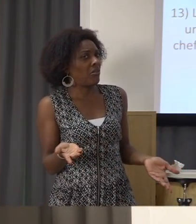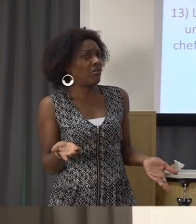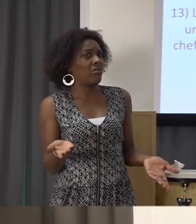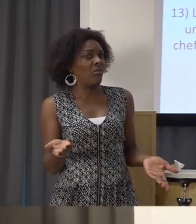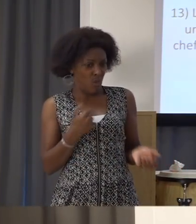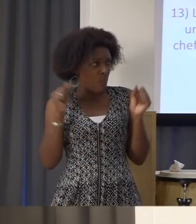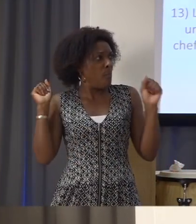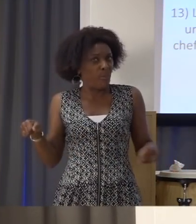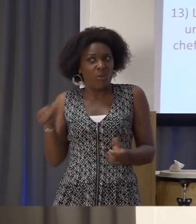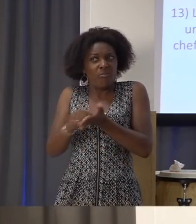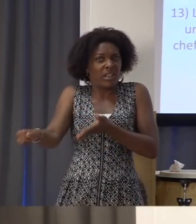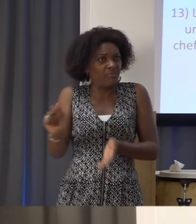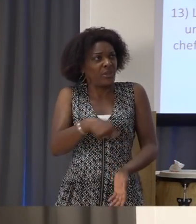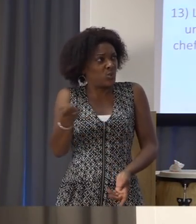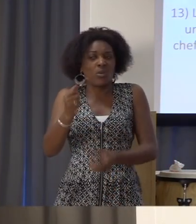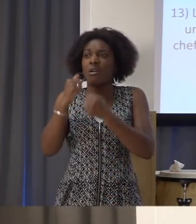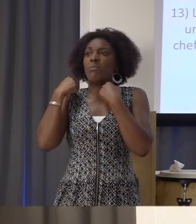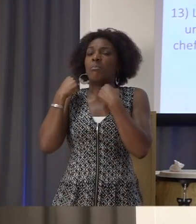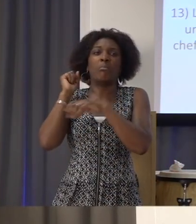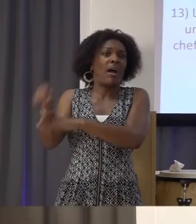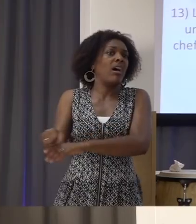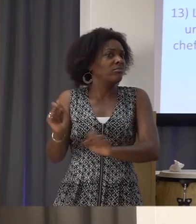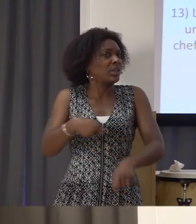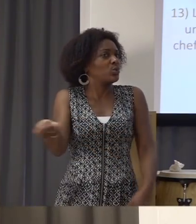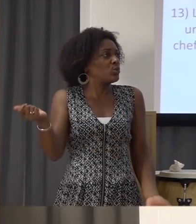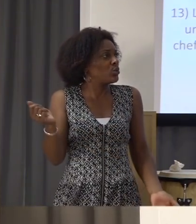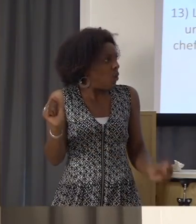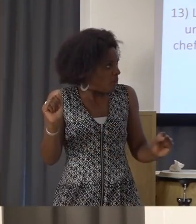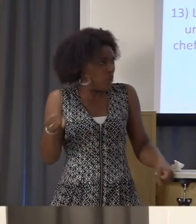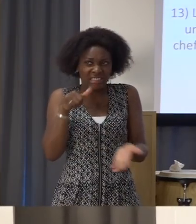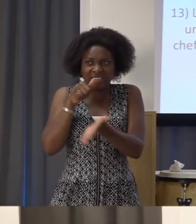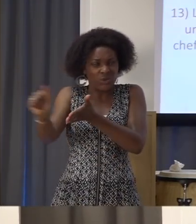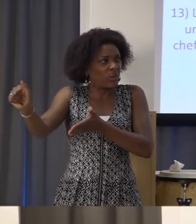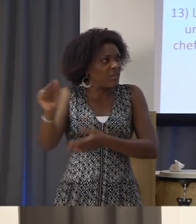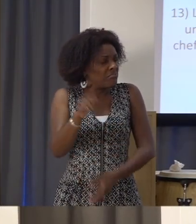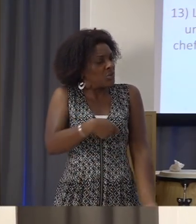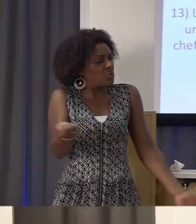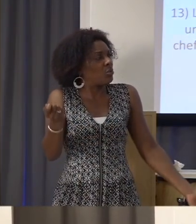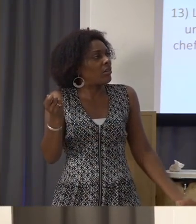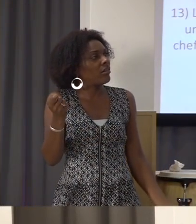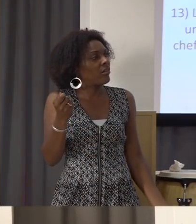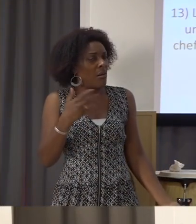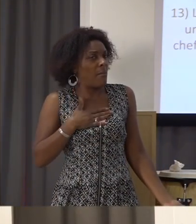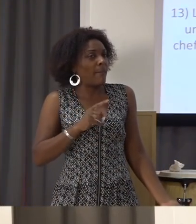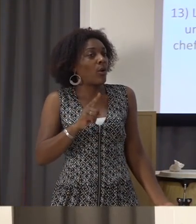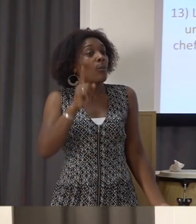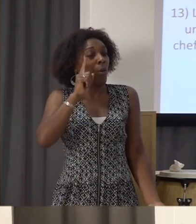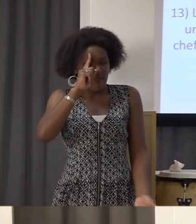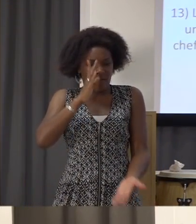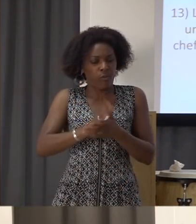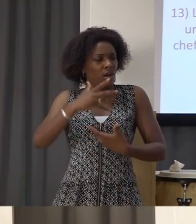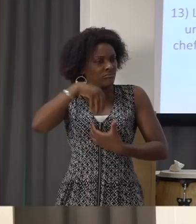On peut les affronter et on peut les détruire. C'est la vision de